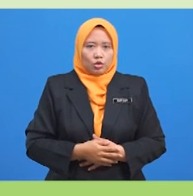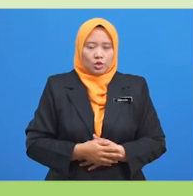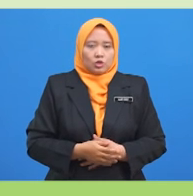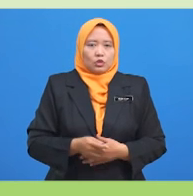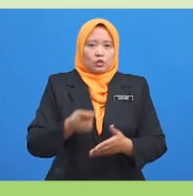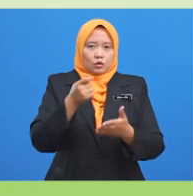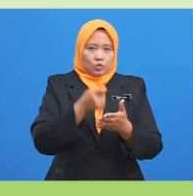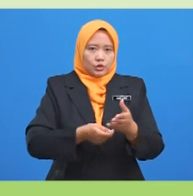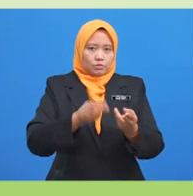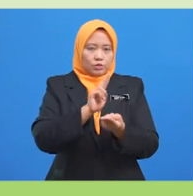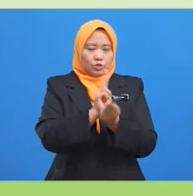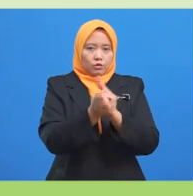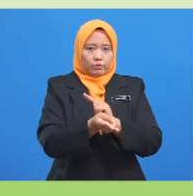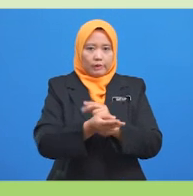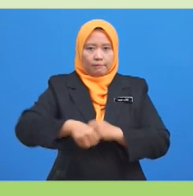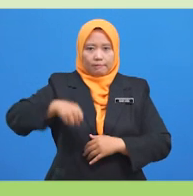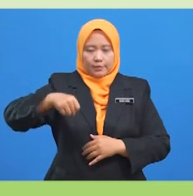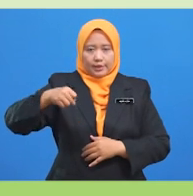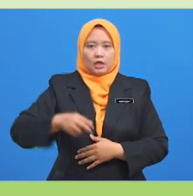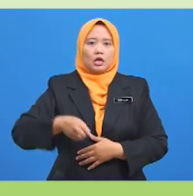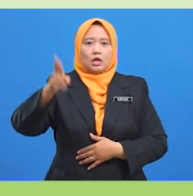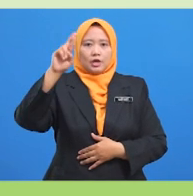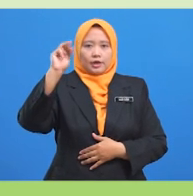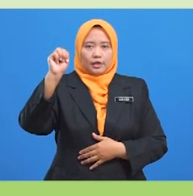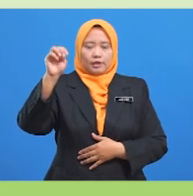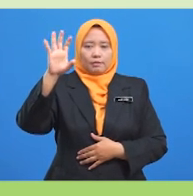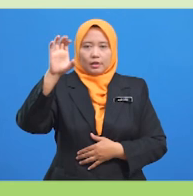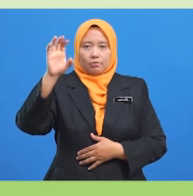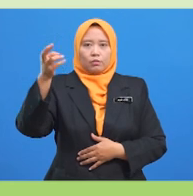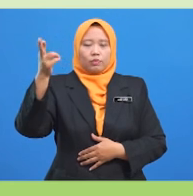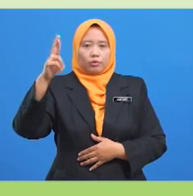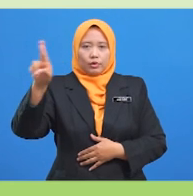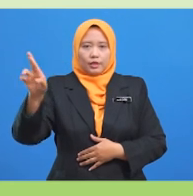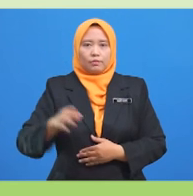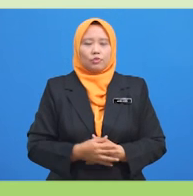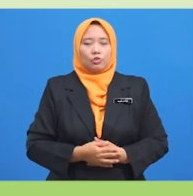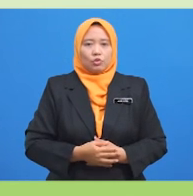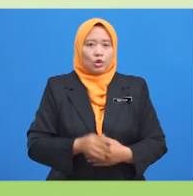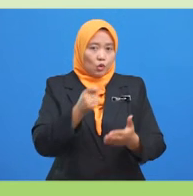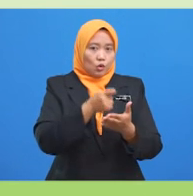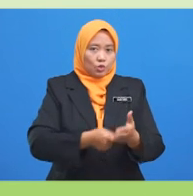RM50,000. Jika firma berhenti operasi, kerugian yang ditanggung oleh firma ialah